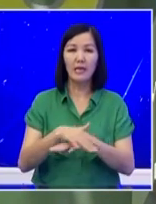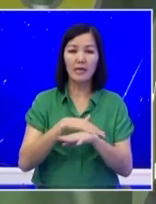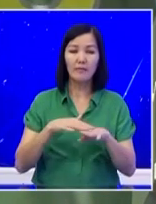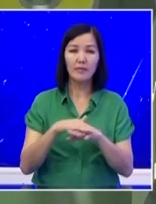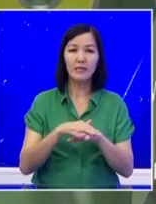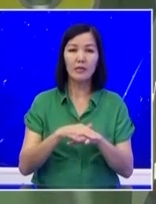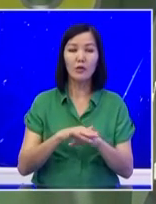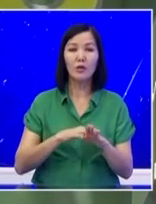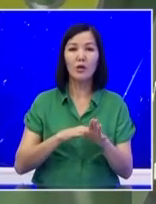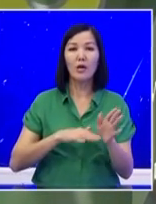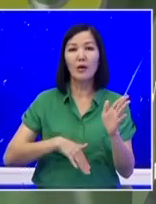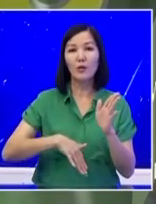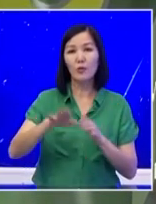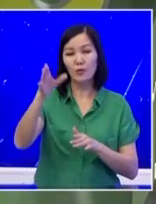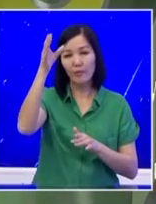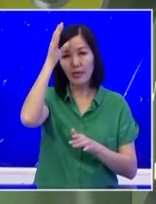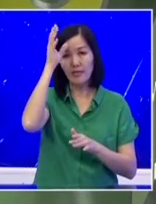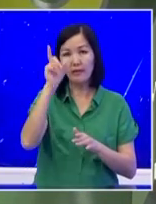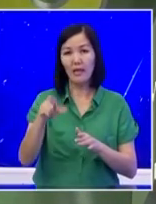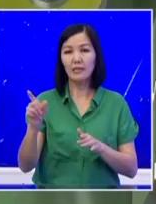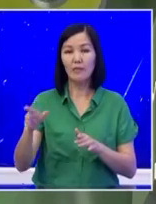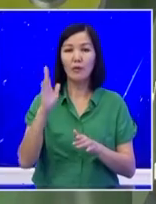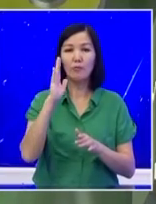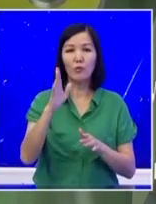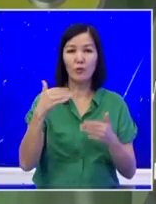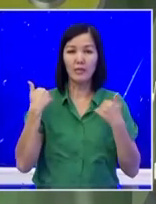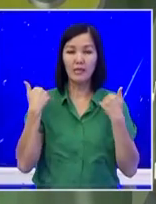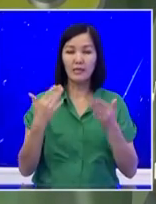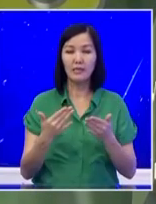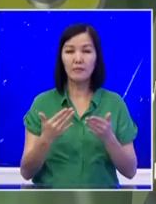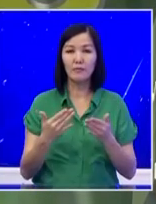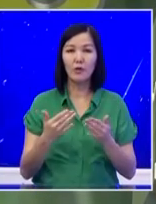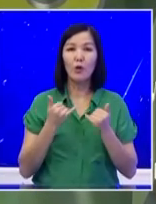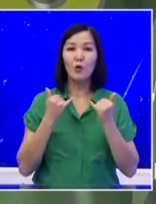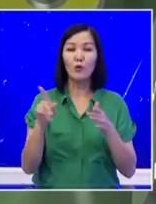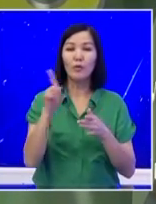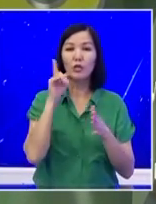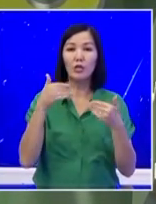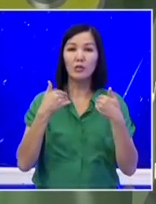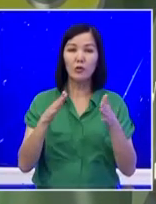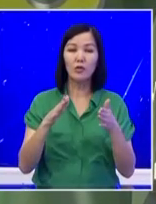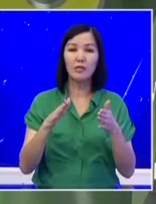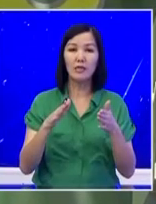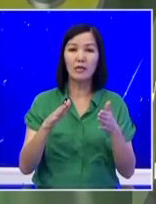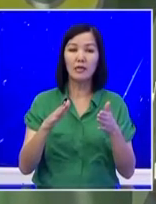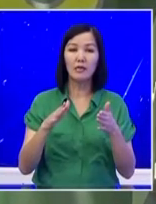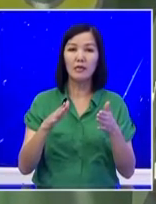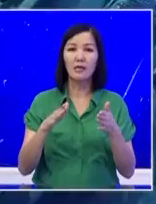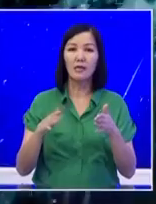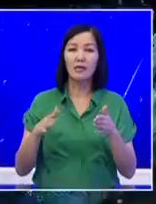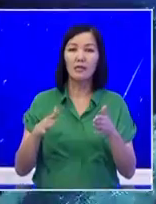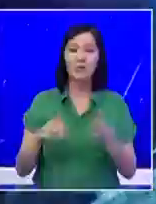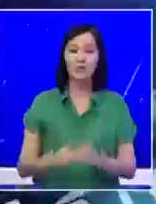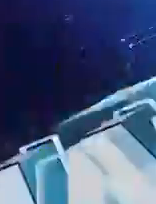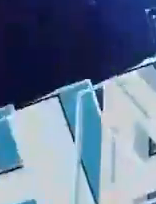елеулі қалаулы азаматтары болуына шын жүрегіммен тілектеспін. Құрметті жас түлектер, қадамдарыңызға гүл бітсін.